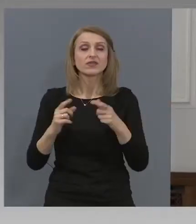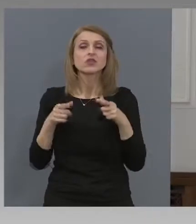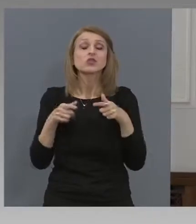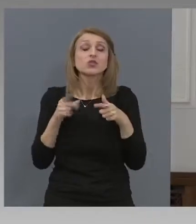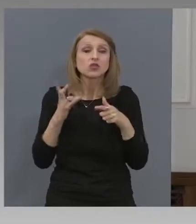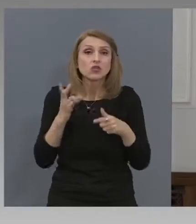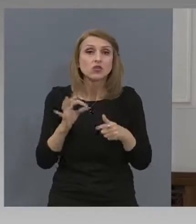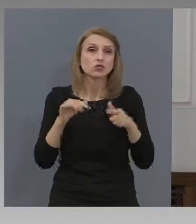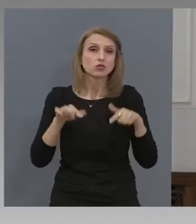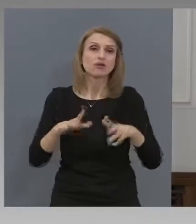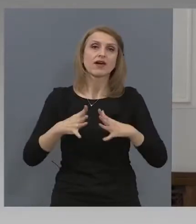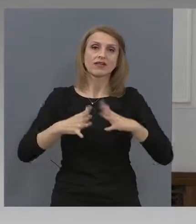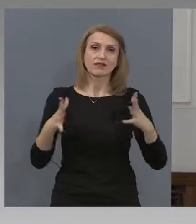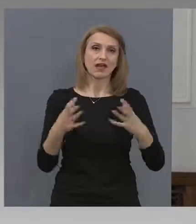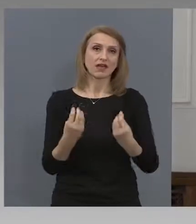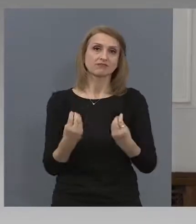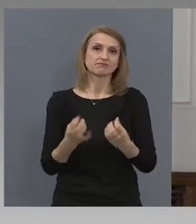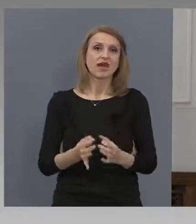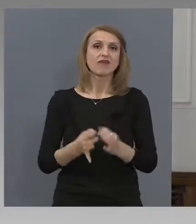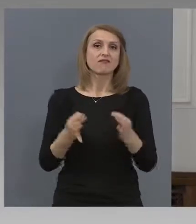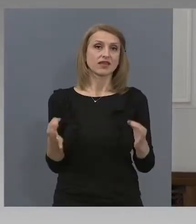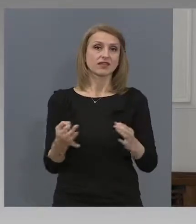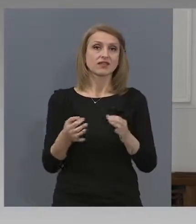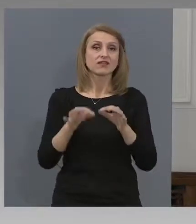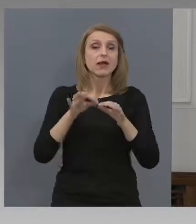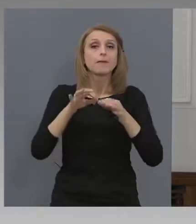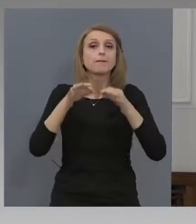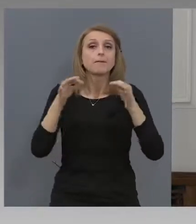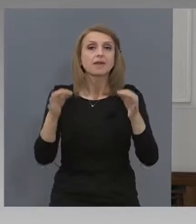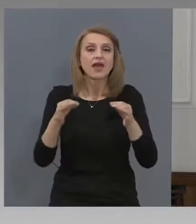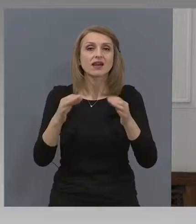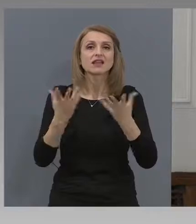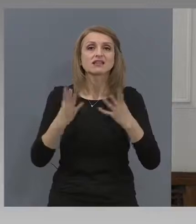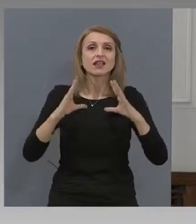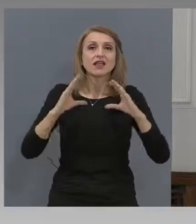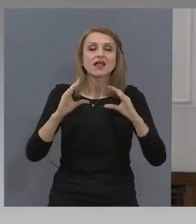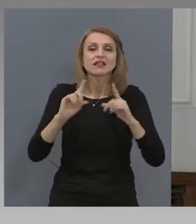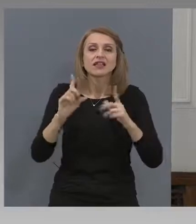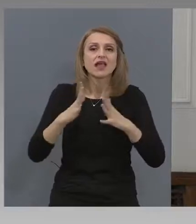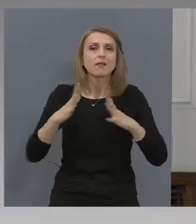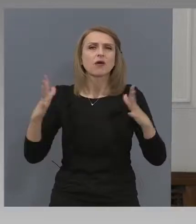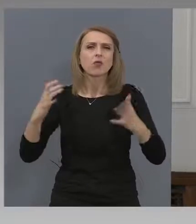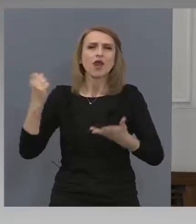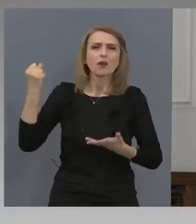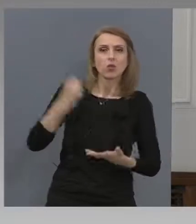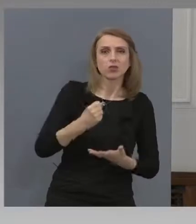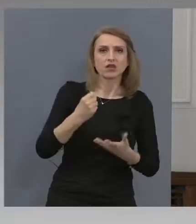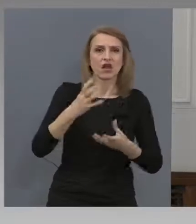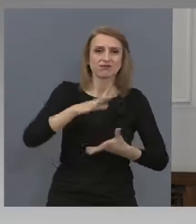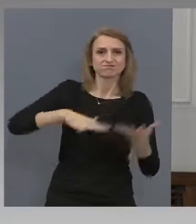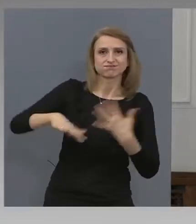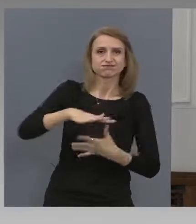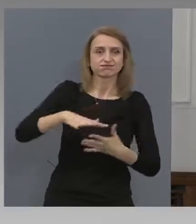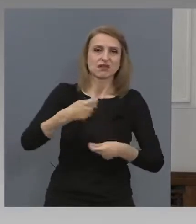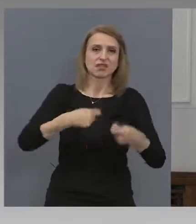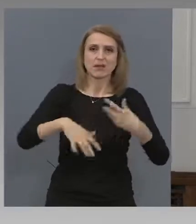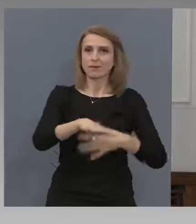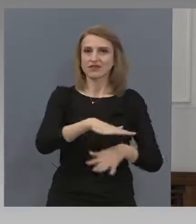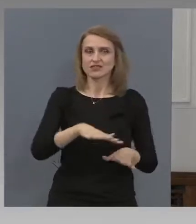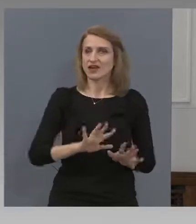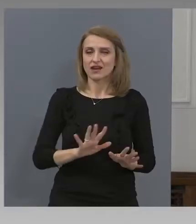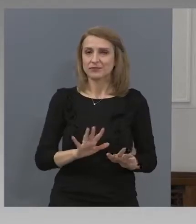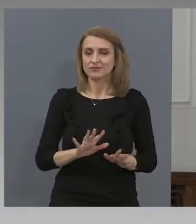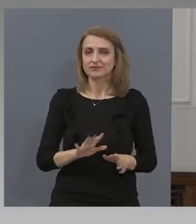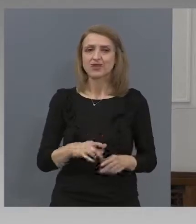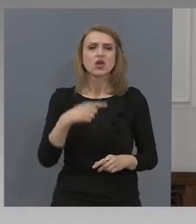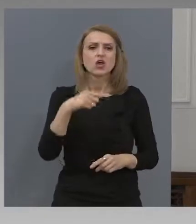най-ефективната мярка, ако се направи както трябва, за да умекоти удара върху пазара. Това е истината. Цената на компромис, не,